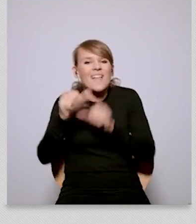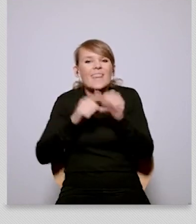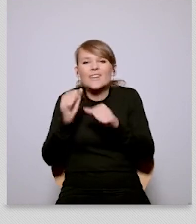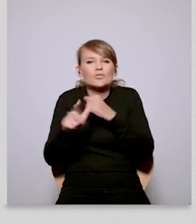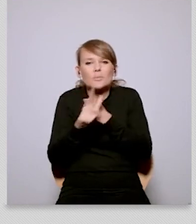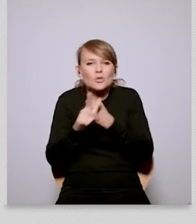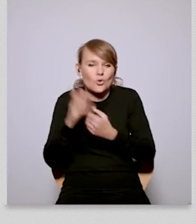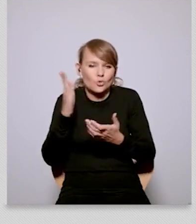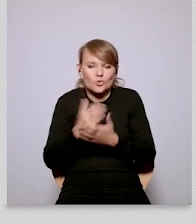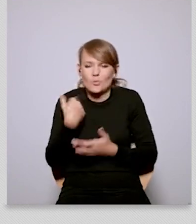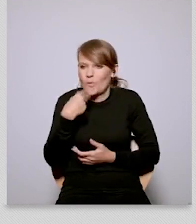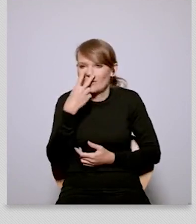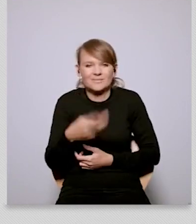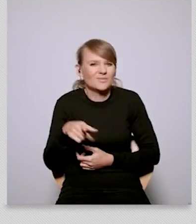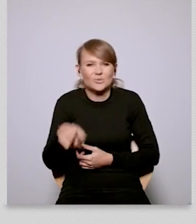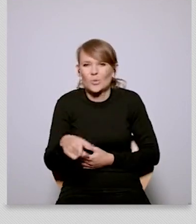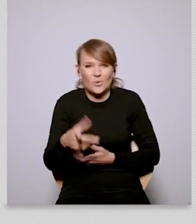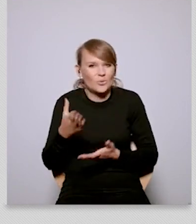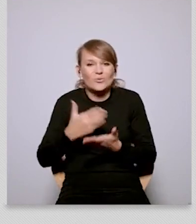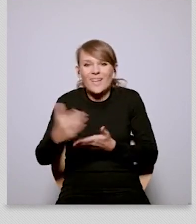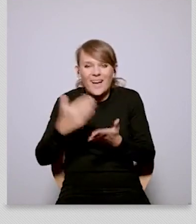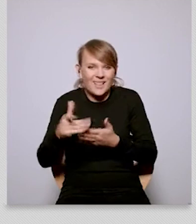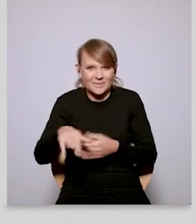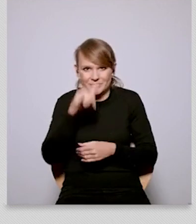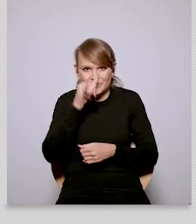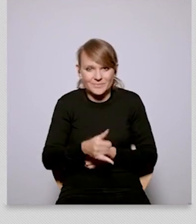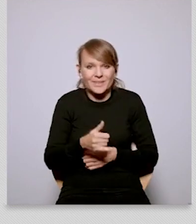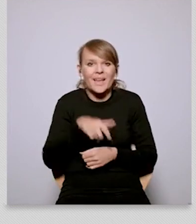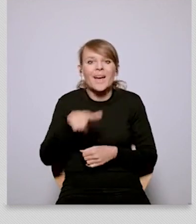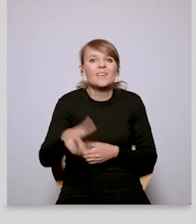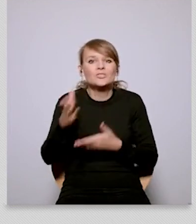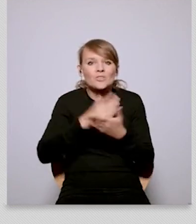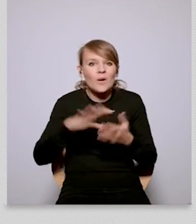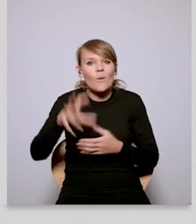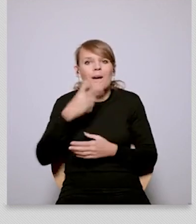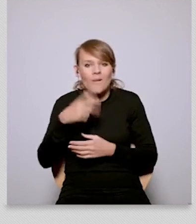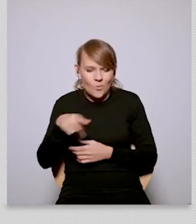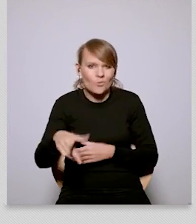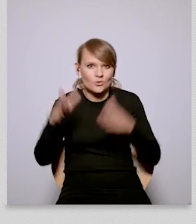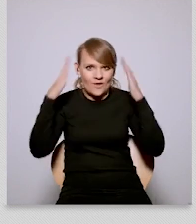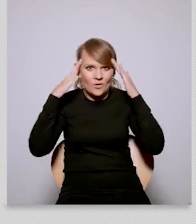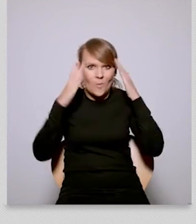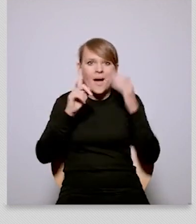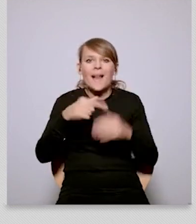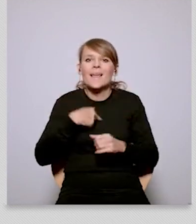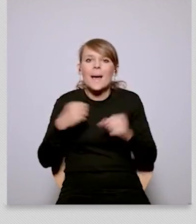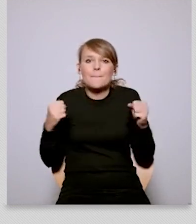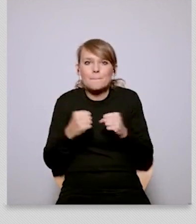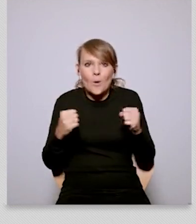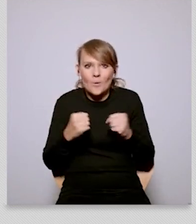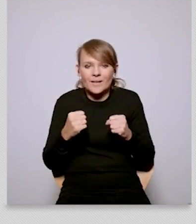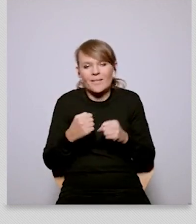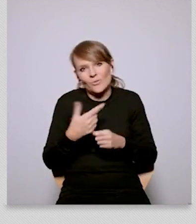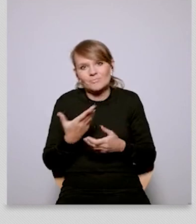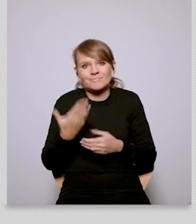ścieżka jest wyczerpana więc jakby branża energetyczna ma tego świadomość natomiast ja się boję i to jest ostatnia